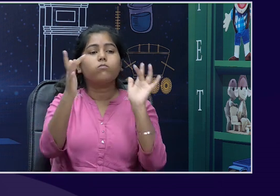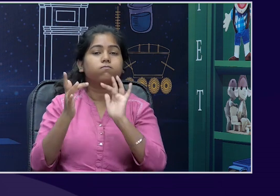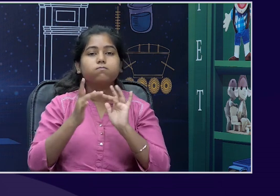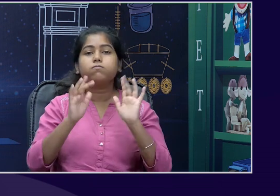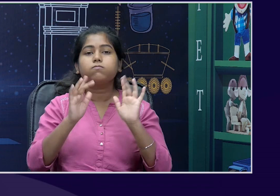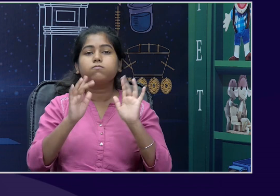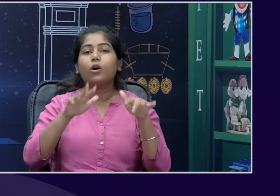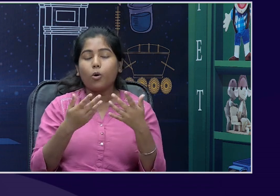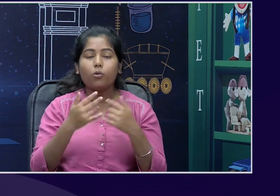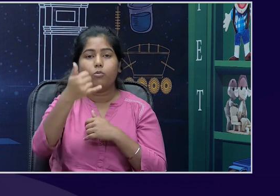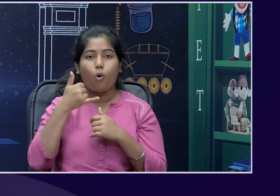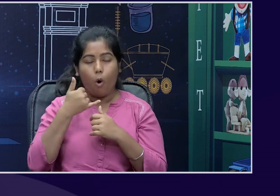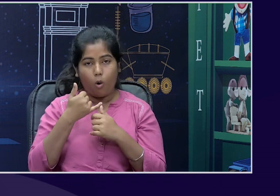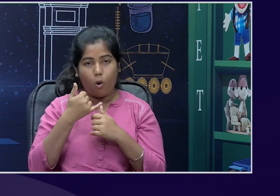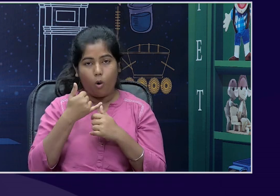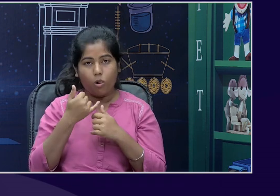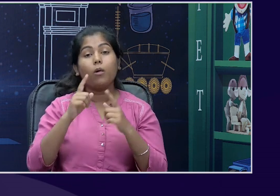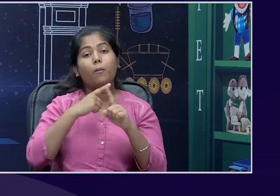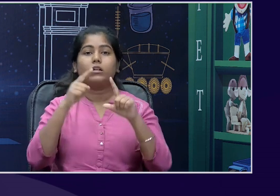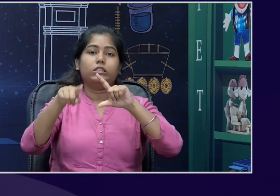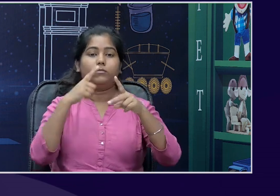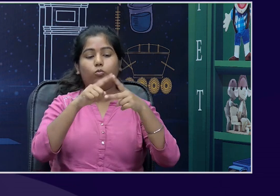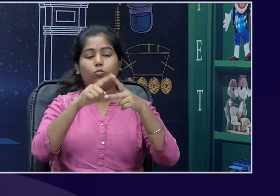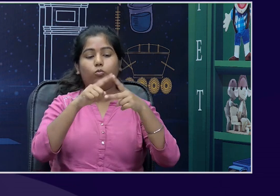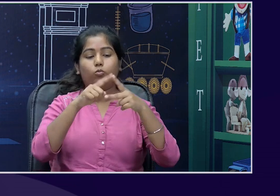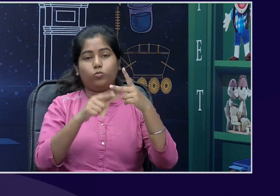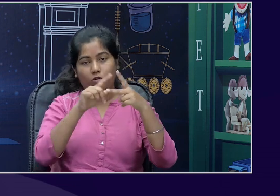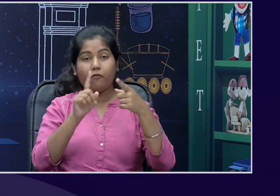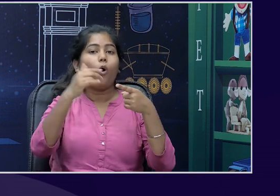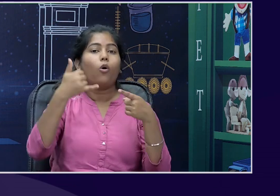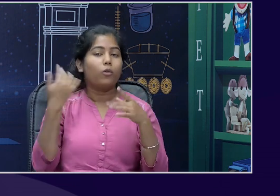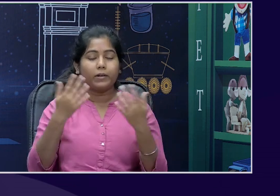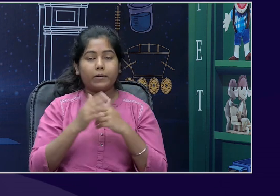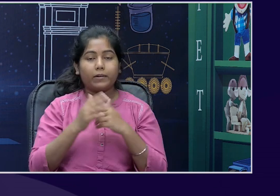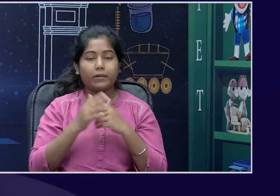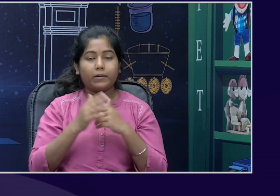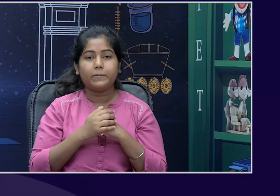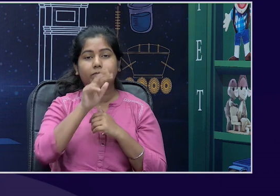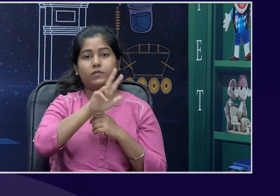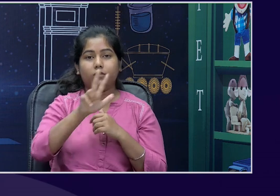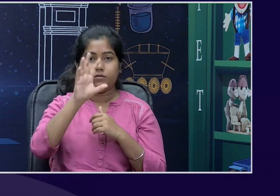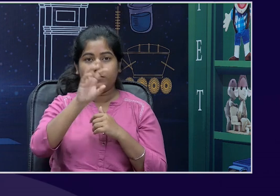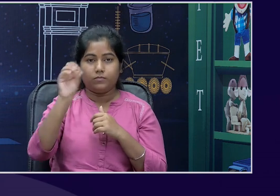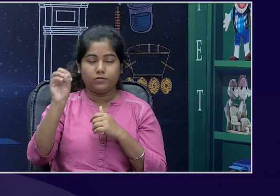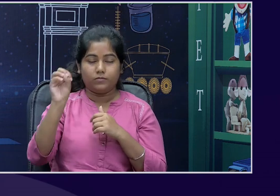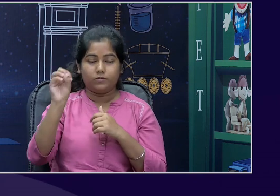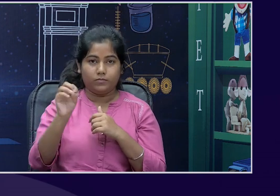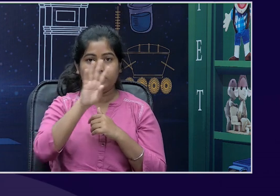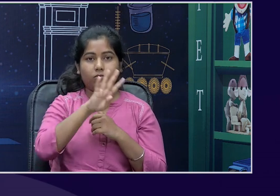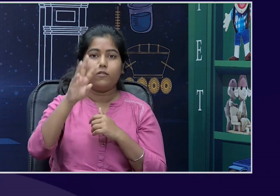जुड़ सकते हैं। आप हमें कॉल कर सकते हैं, आप हमें ईमेल भी भेज सकते हैं। आप हमें कॉल करेंगे हमारे टेलीफोन नंबर पर जो है